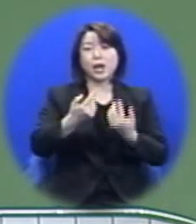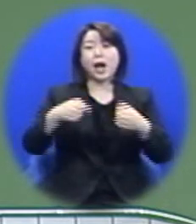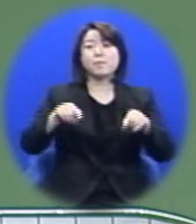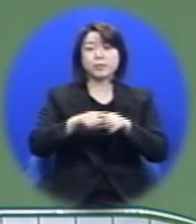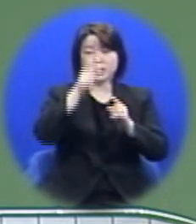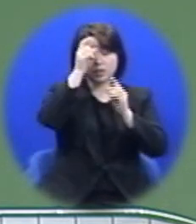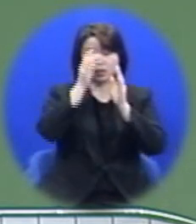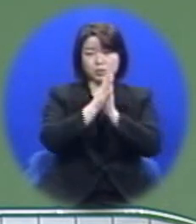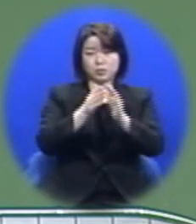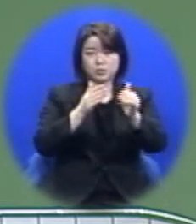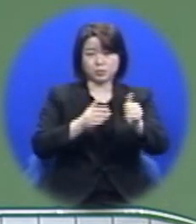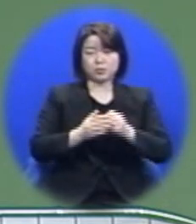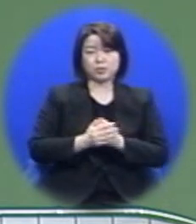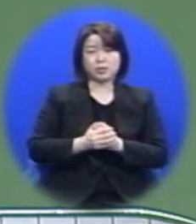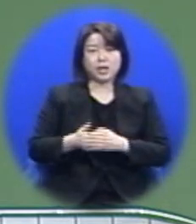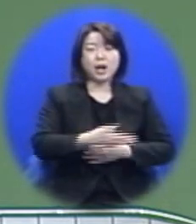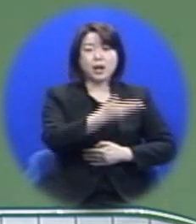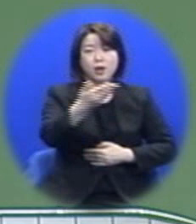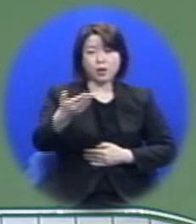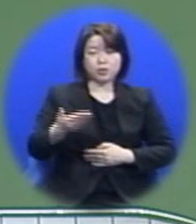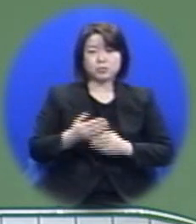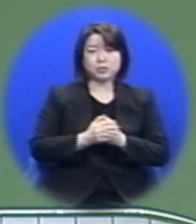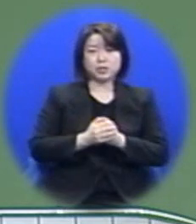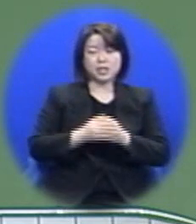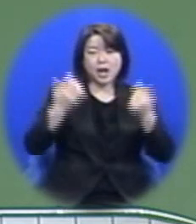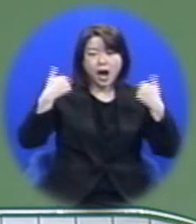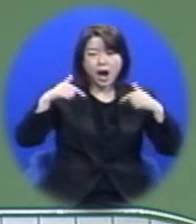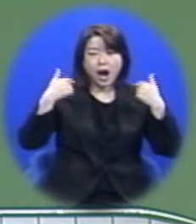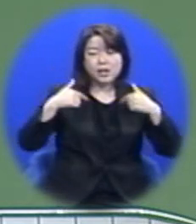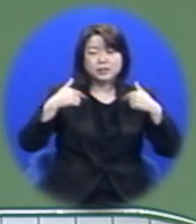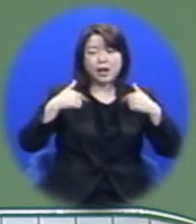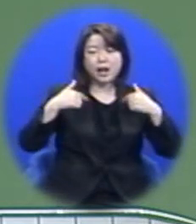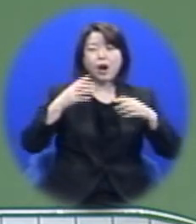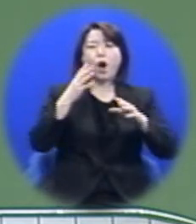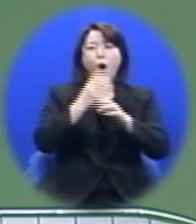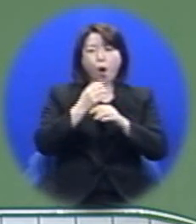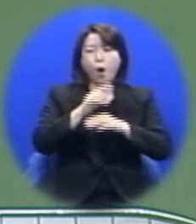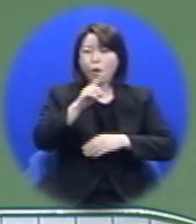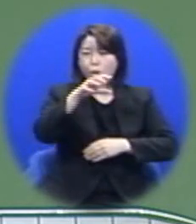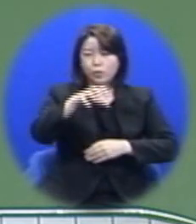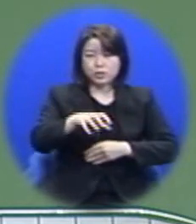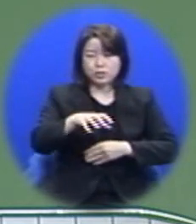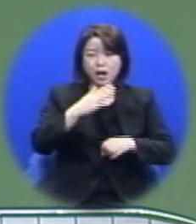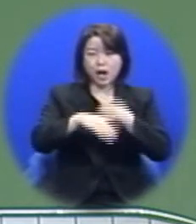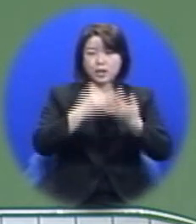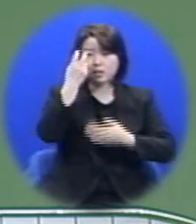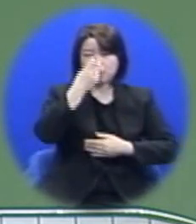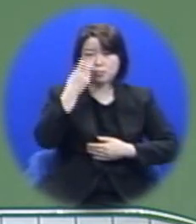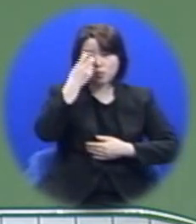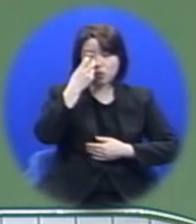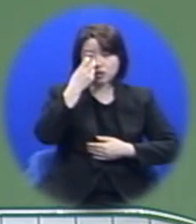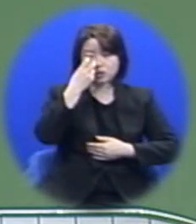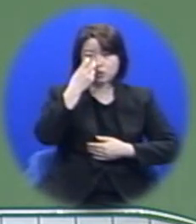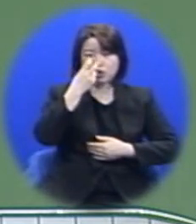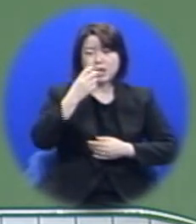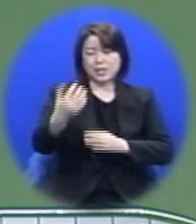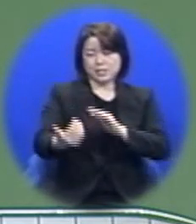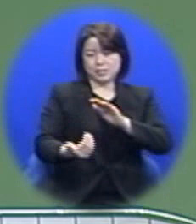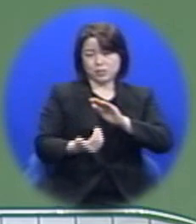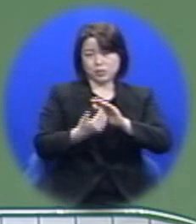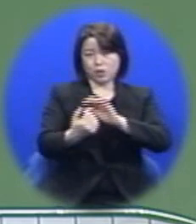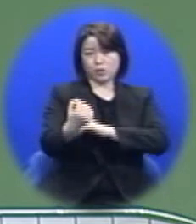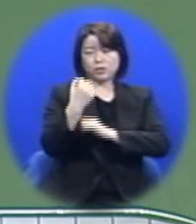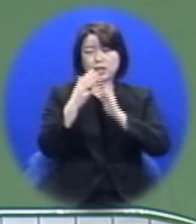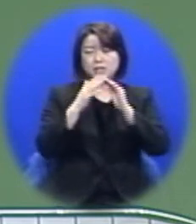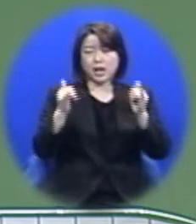기도하겠습니다. 여러분들이 항상 언제 어디서나 하나님의 보호하심 아래 전능하신 하나님의 그 그늘